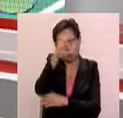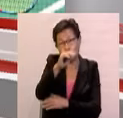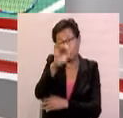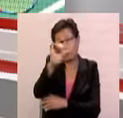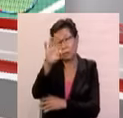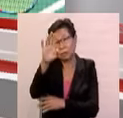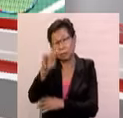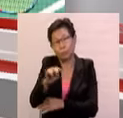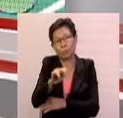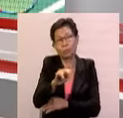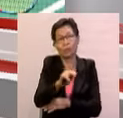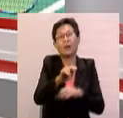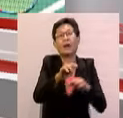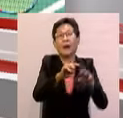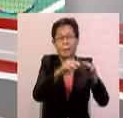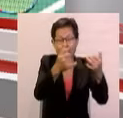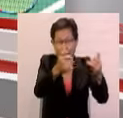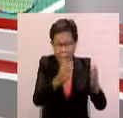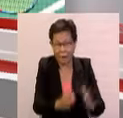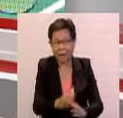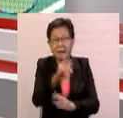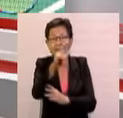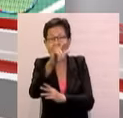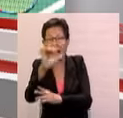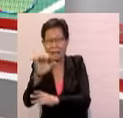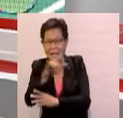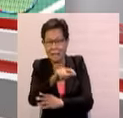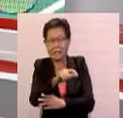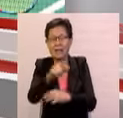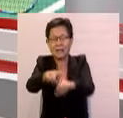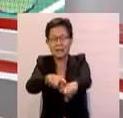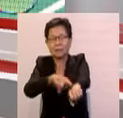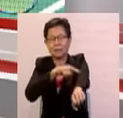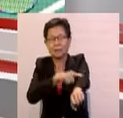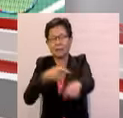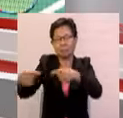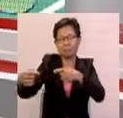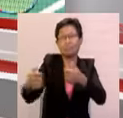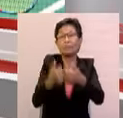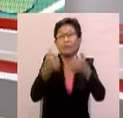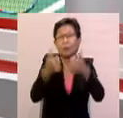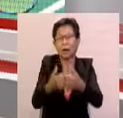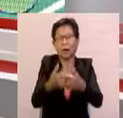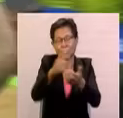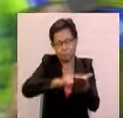Jia kekal fokus sepanjang kejohanan terbuka Malaysia minggu depan.